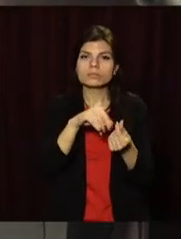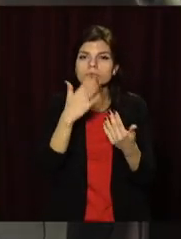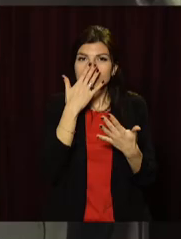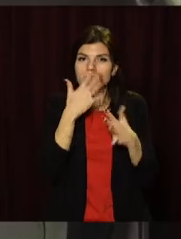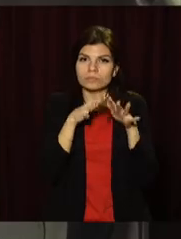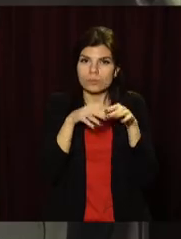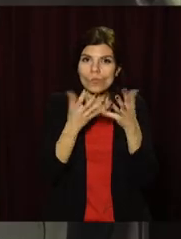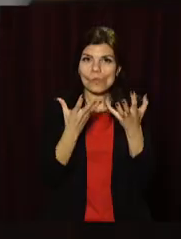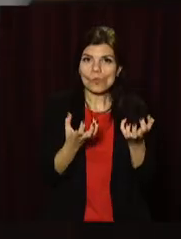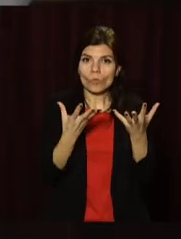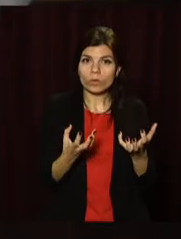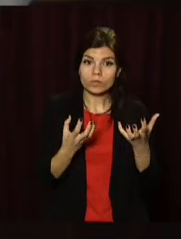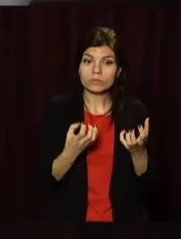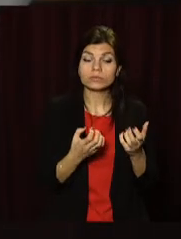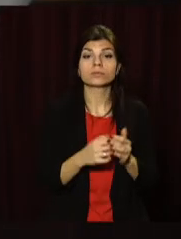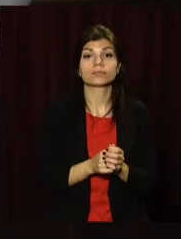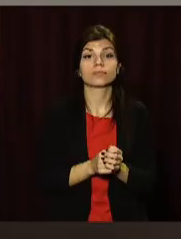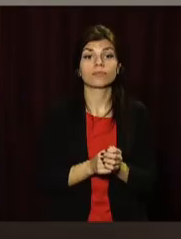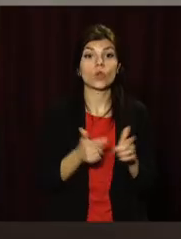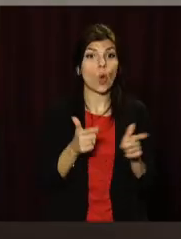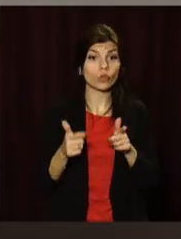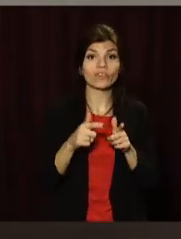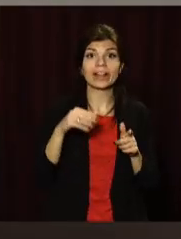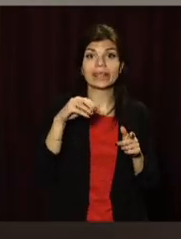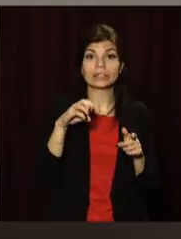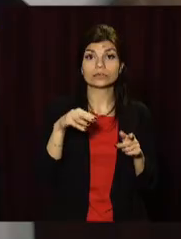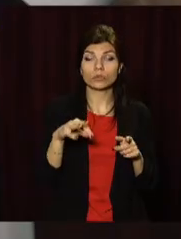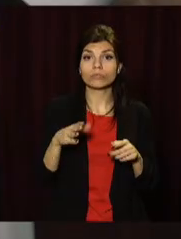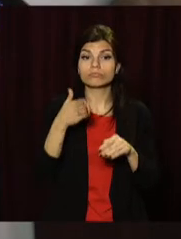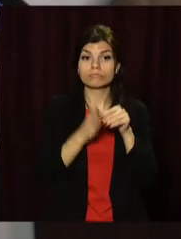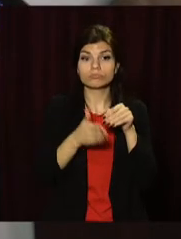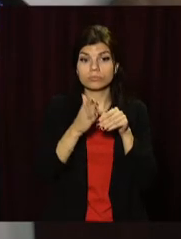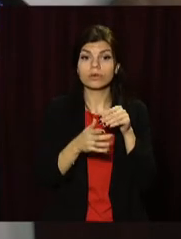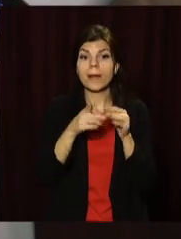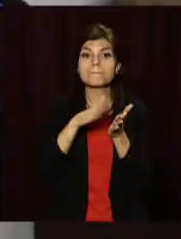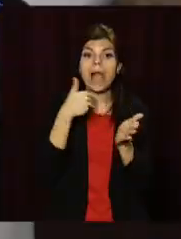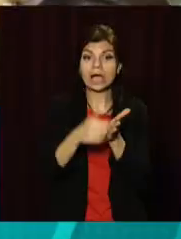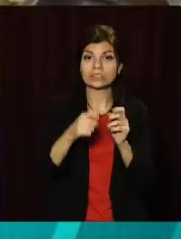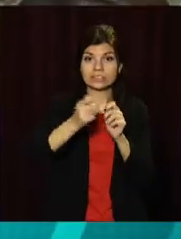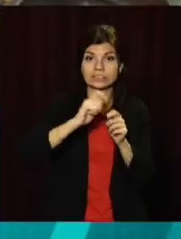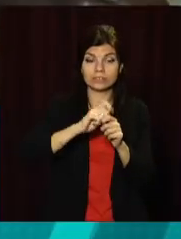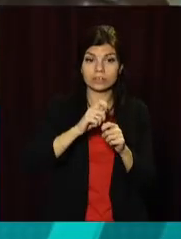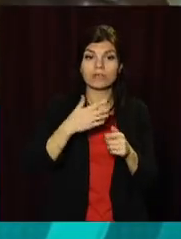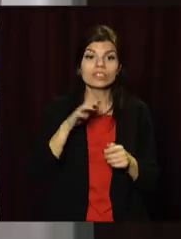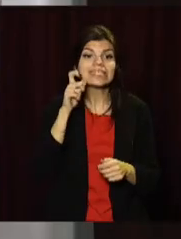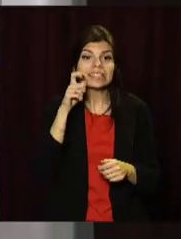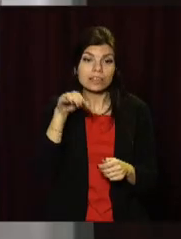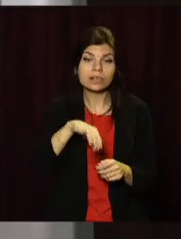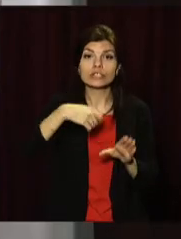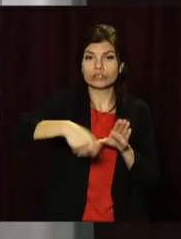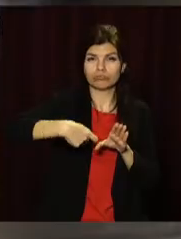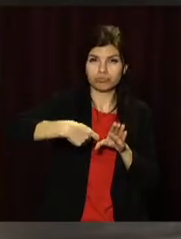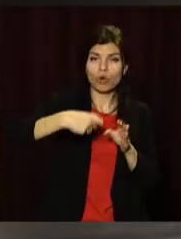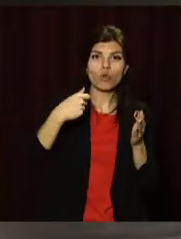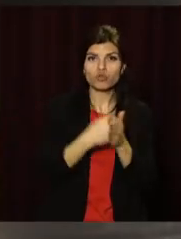Поки молоко набуває вишуканого аромату, підготуємо тісто. Нарізаємо шматочками вершкове масло, насипаємо цукор та збиваємо